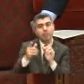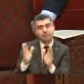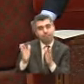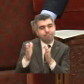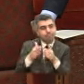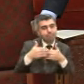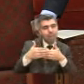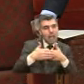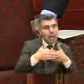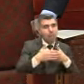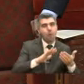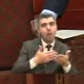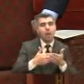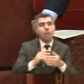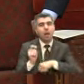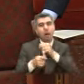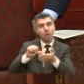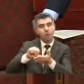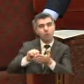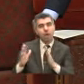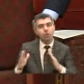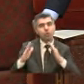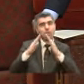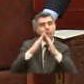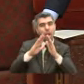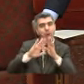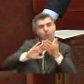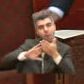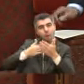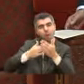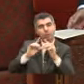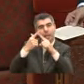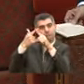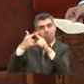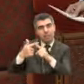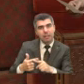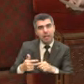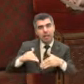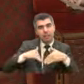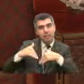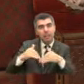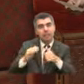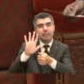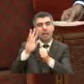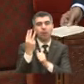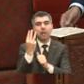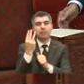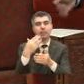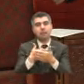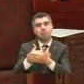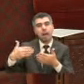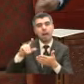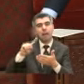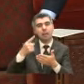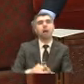بالمجال القروي والمناطق الجبلية اللي الكلفة ديال الطرق تقريبا 36 مليار ديال الدرهم، واللي